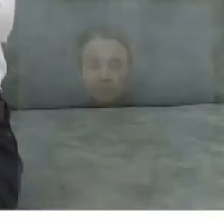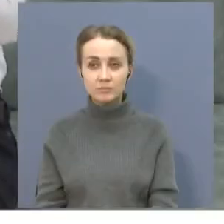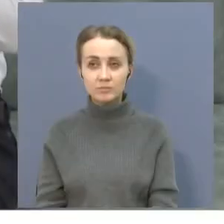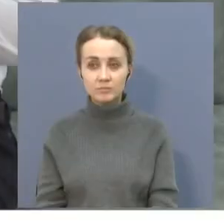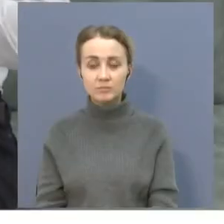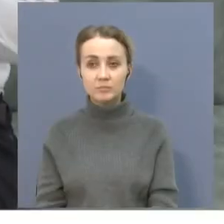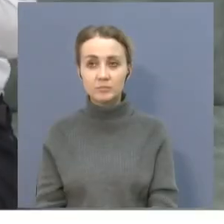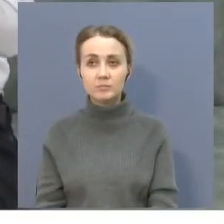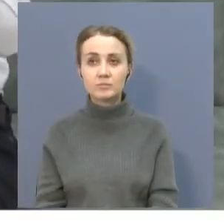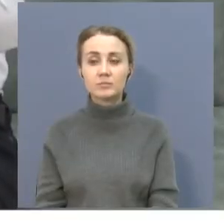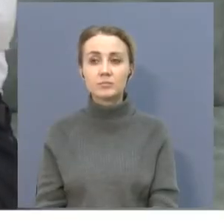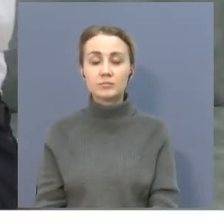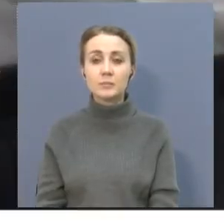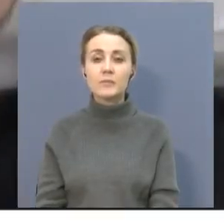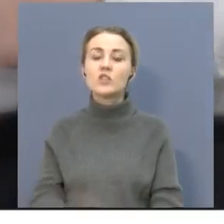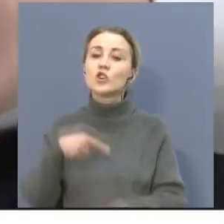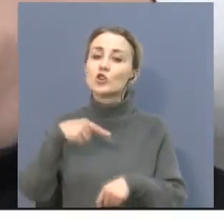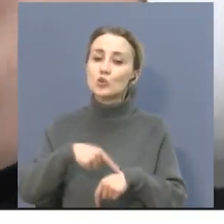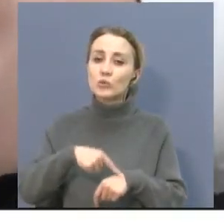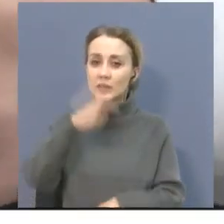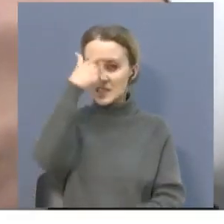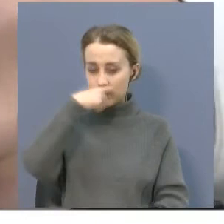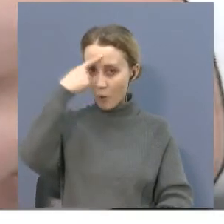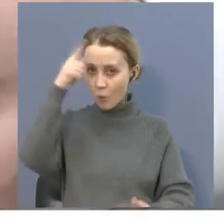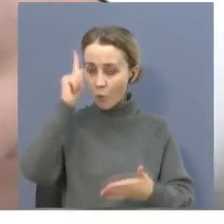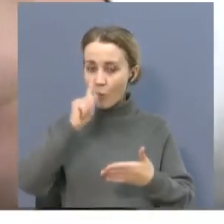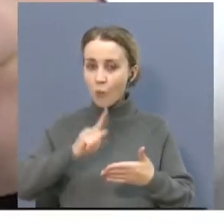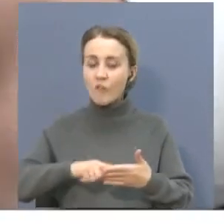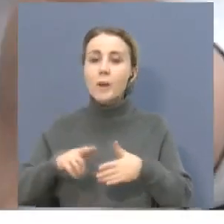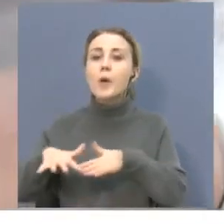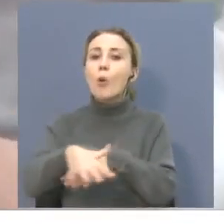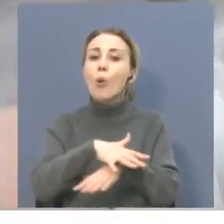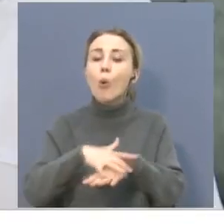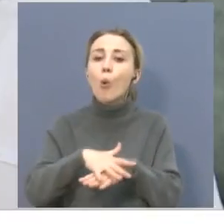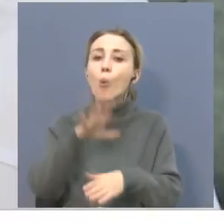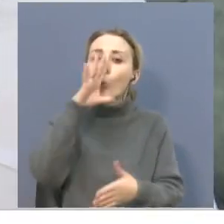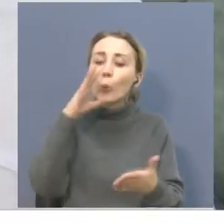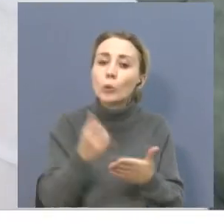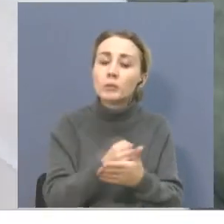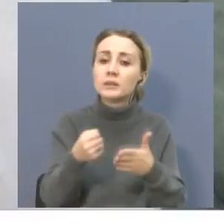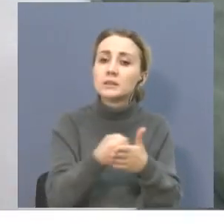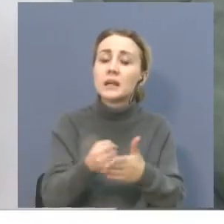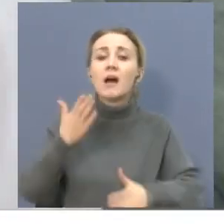Осылайша бейтаныс отырған қос бүлдіршін өзара сөйлесіп ұзақ әңгімелесті. Зауырбек Бақтиярға